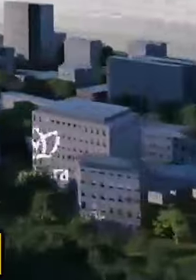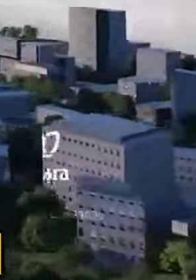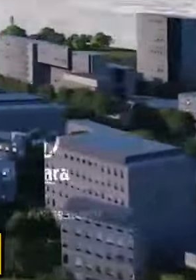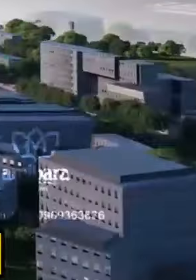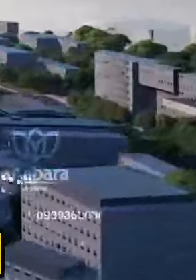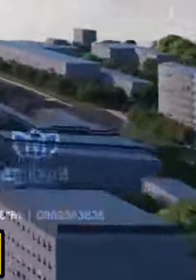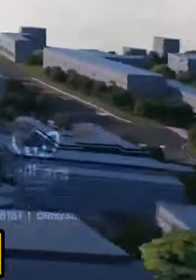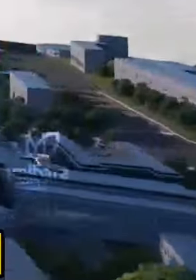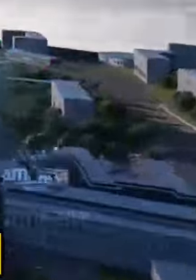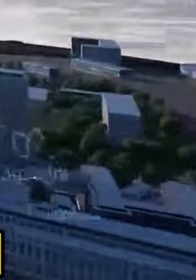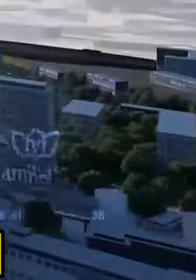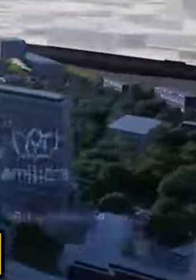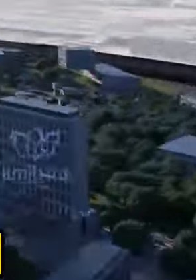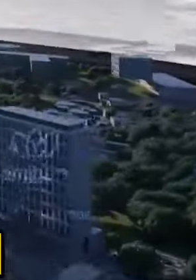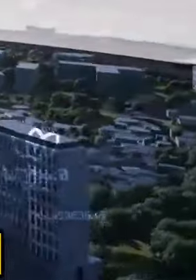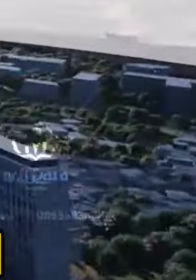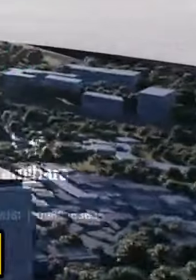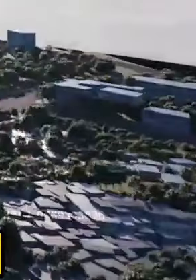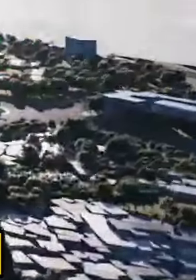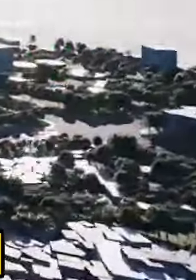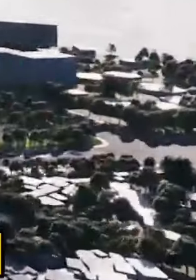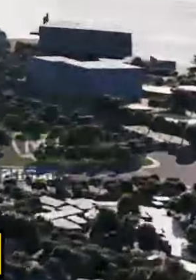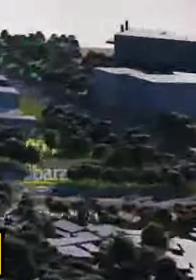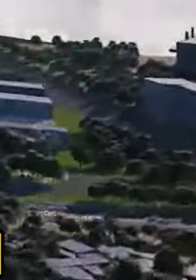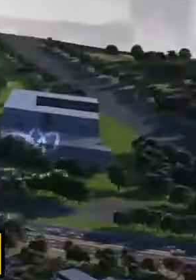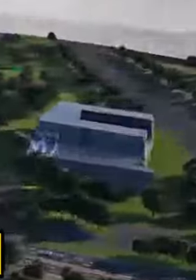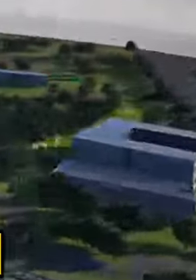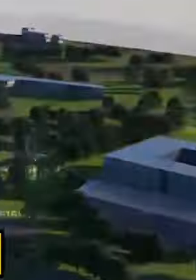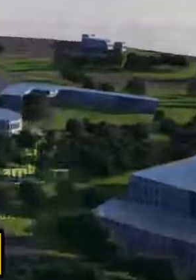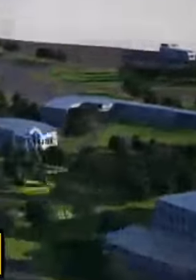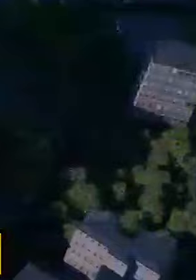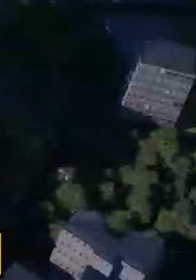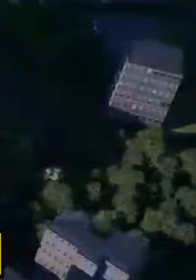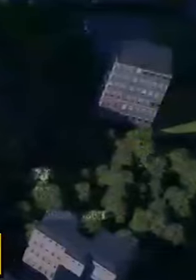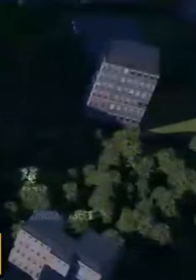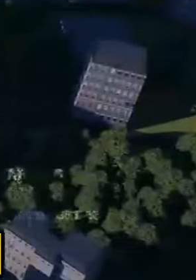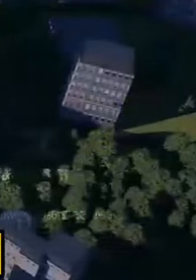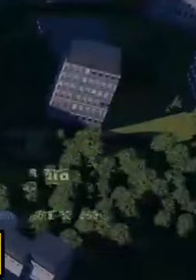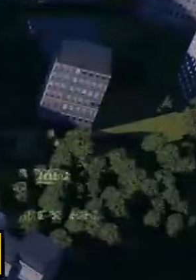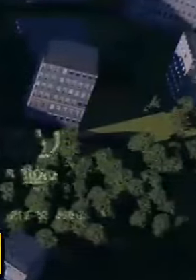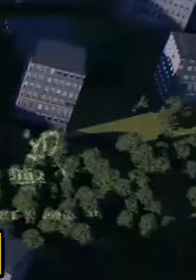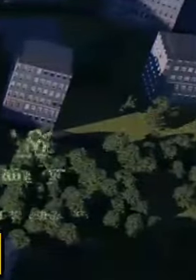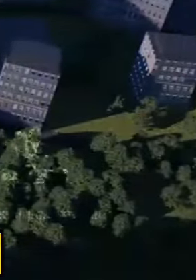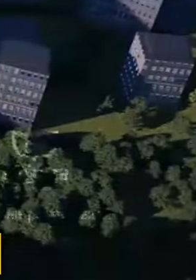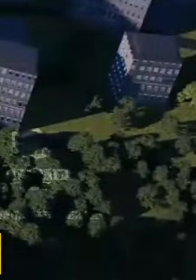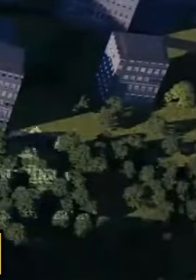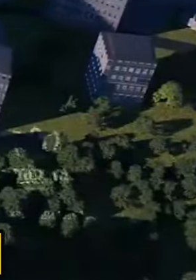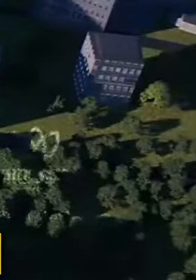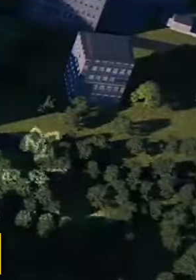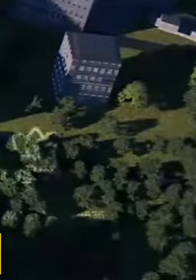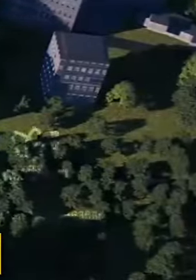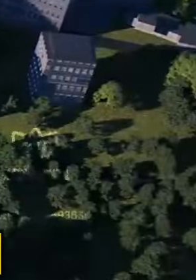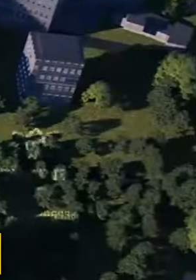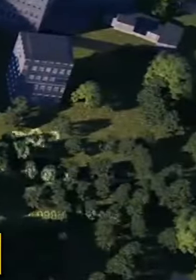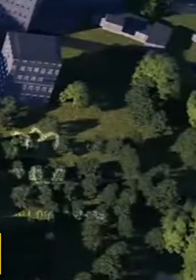አሚባራ ፕሮፐርቲስ ማል ከተማ ወዳጅነት ፓርክ ፊት ለፊት 36000 ካሬ ሜትር ላይ እየተገነባ